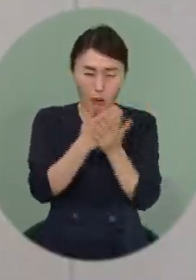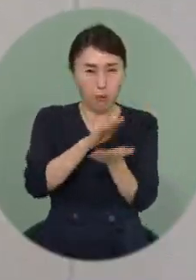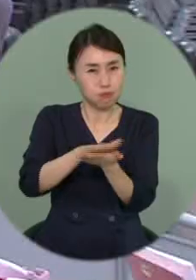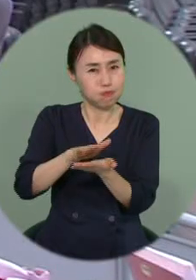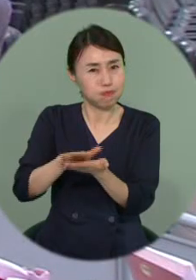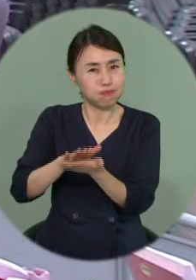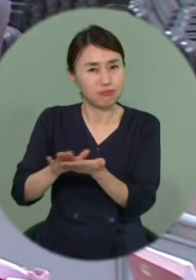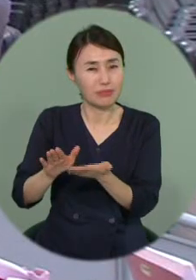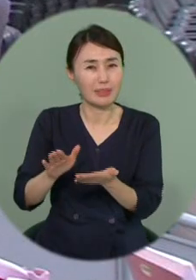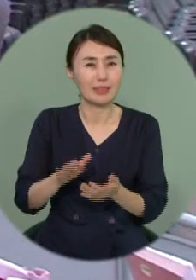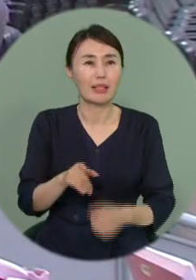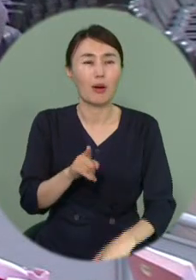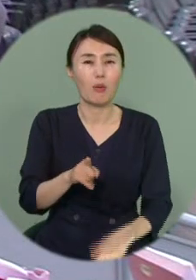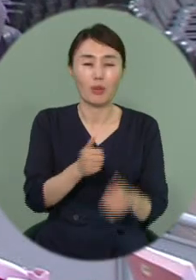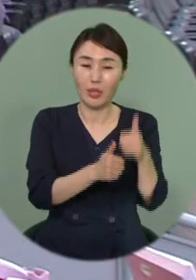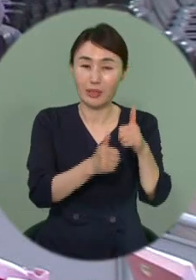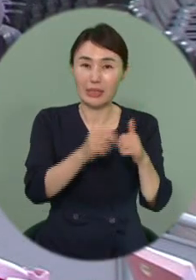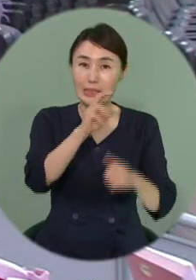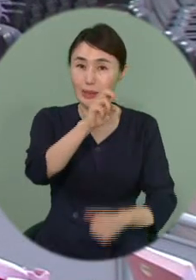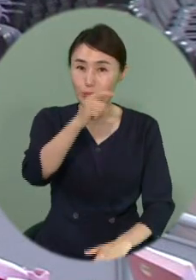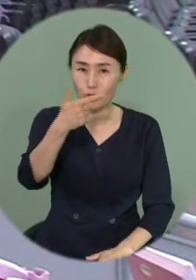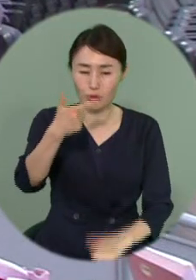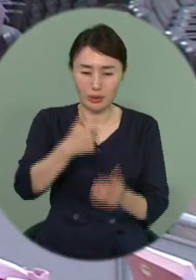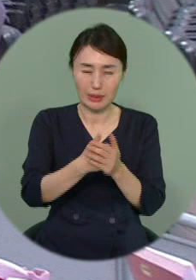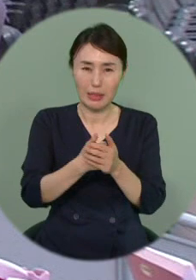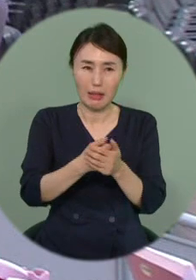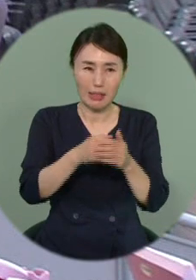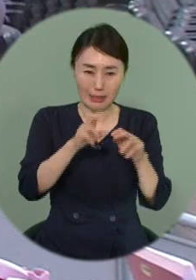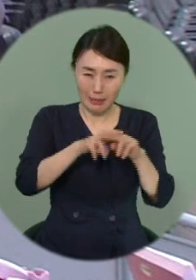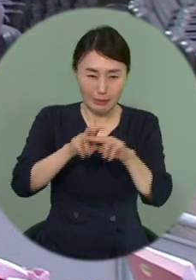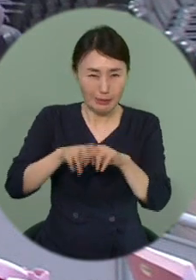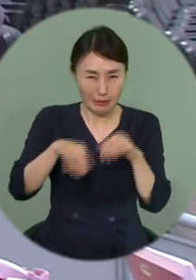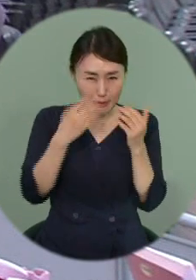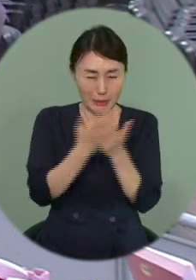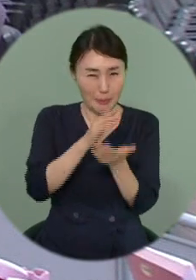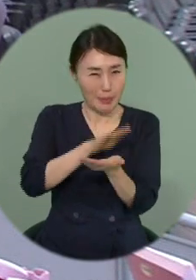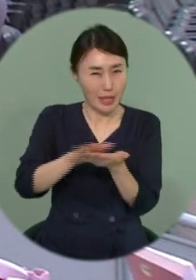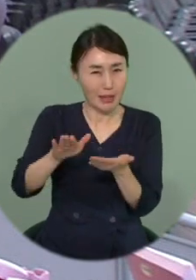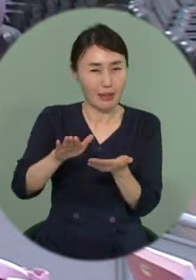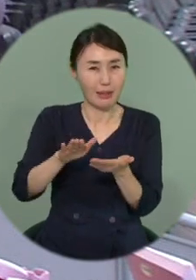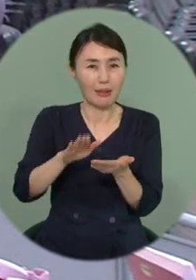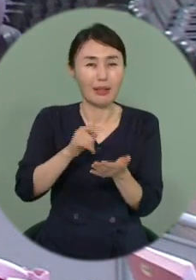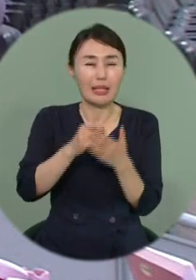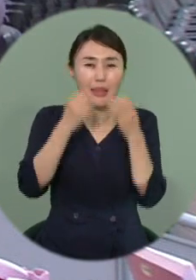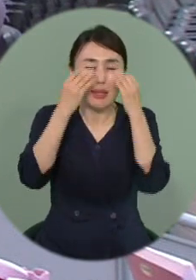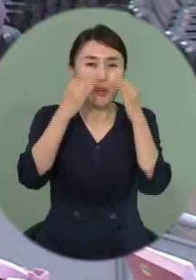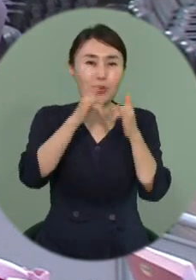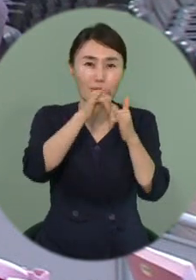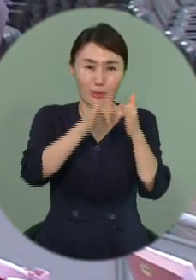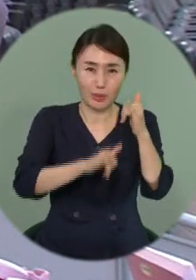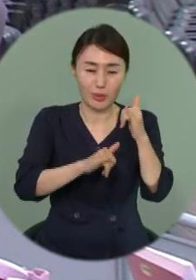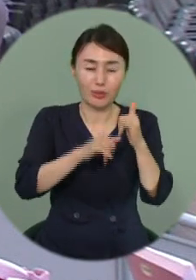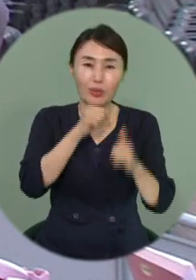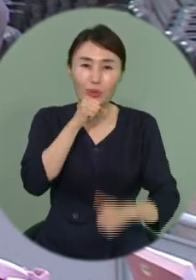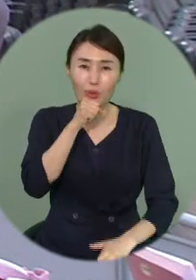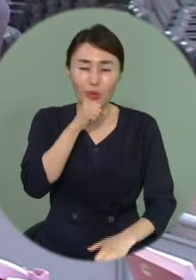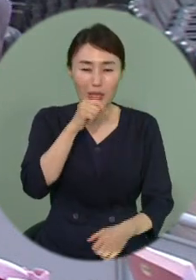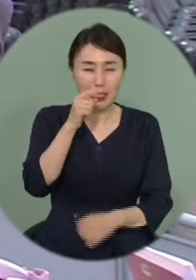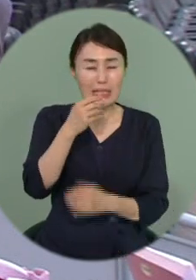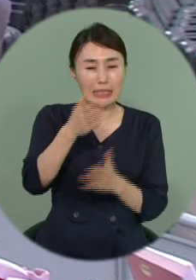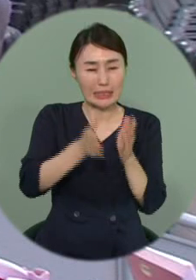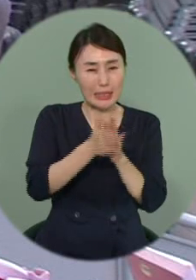매진됐습니다 이번 시즌 26차례 전좌석 매진이라는 신기록을 세울 정도로 기아 타이거가 시민들의 인기를